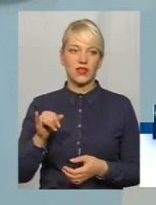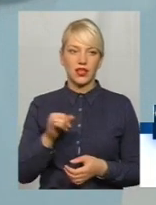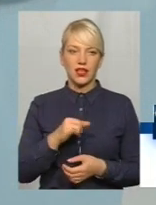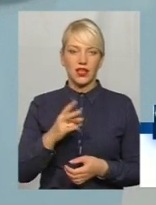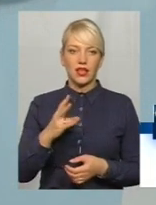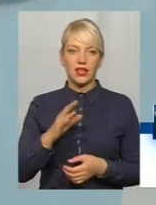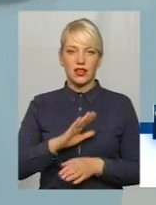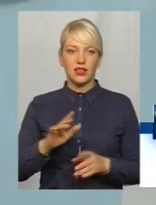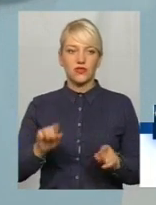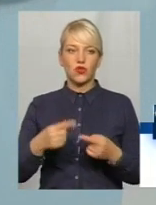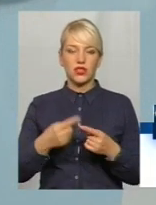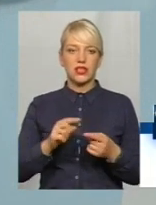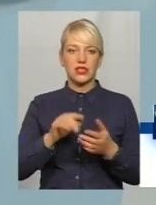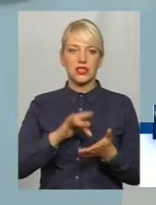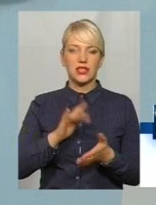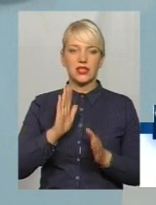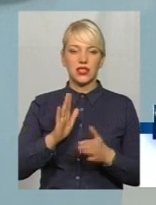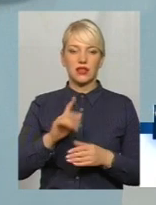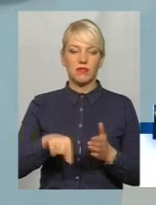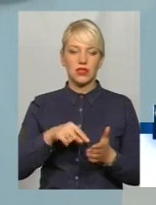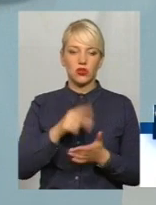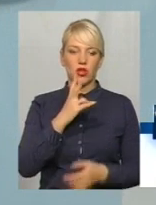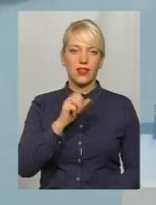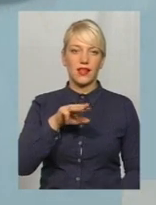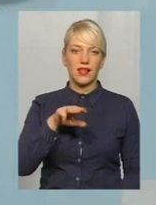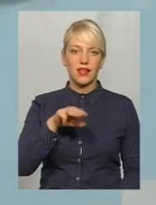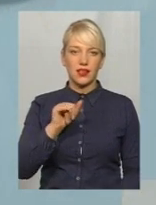не створений цей центр тільки в місті Нетішині,